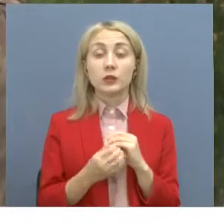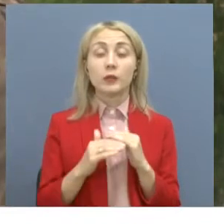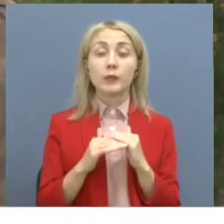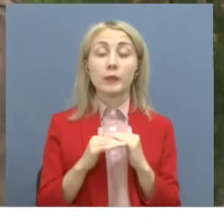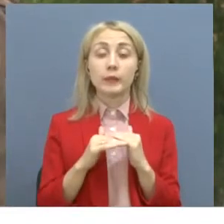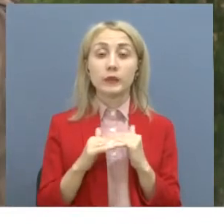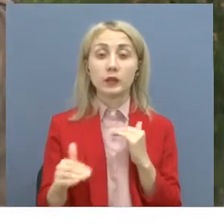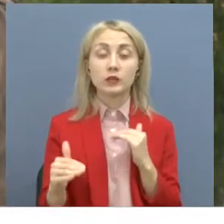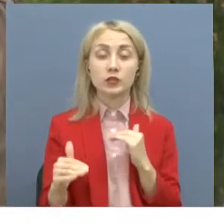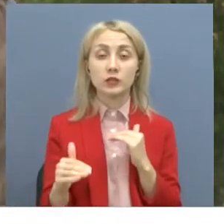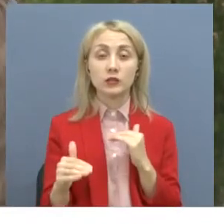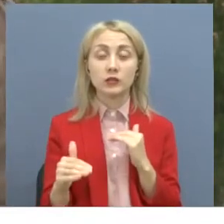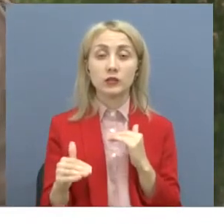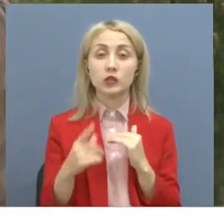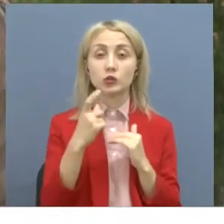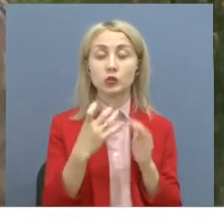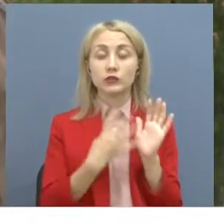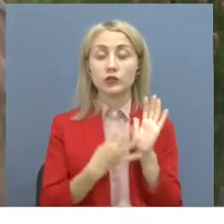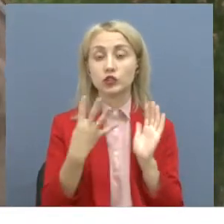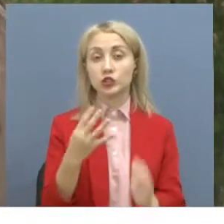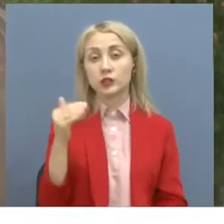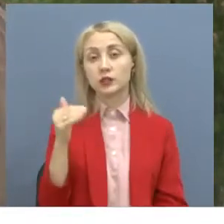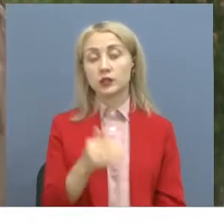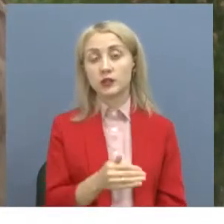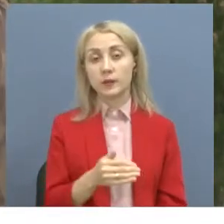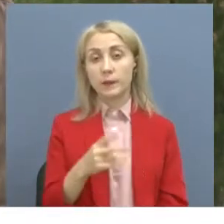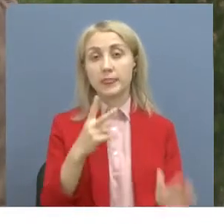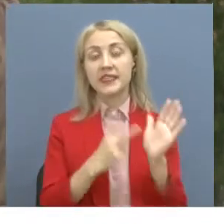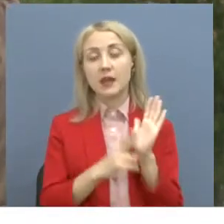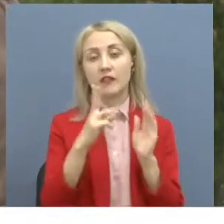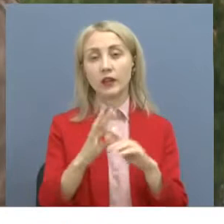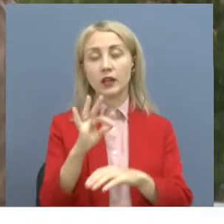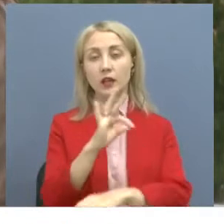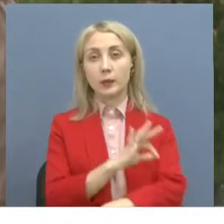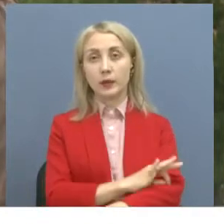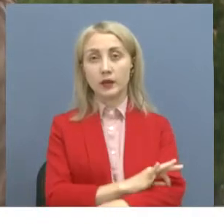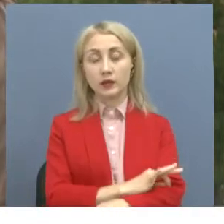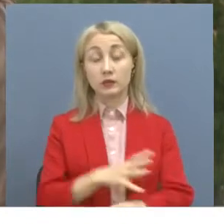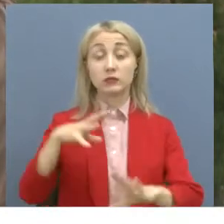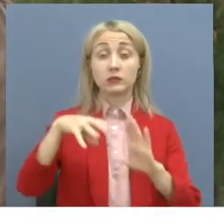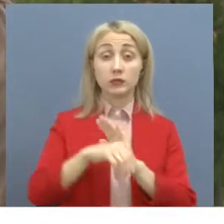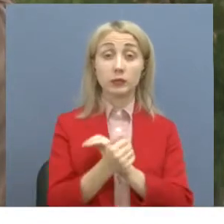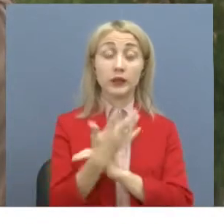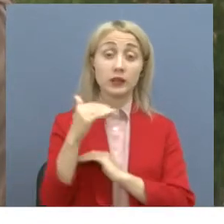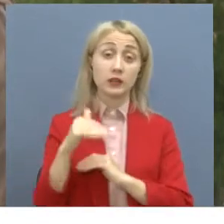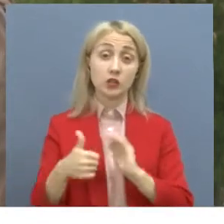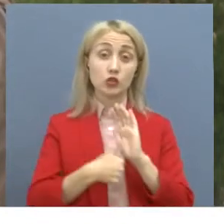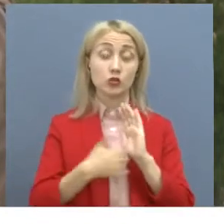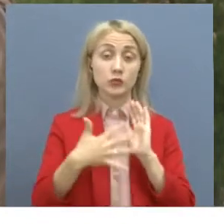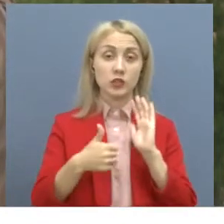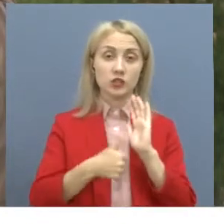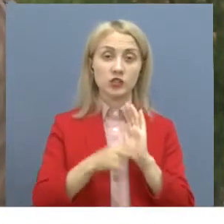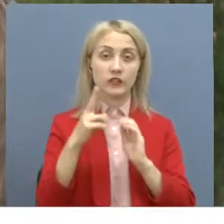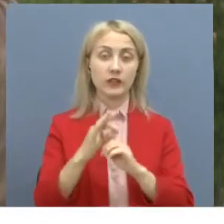үйлер пайдалануға берілмек. Оның 16,000 шаршы метрге жуығы кезекте тұрғандар үшін берілетін мемлекет қаржысына салынатын көп қабатты 5